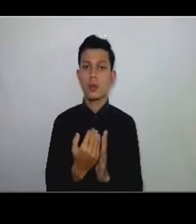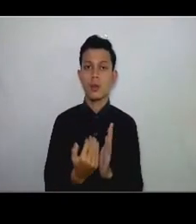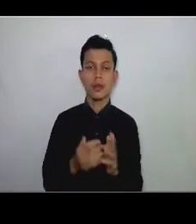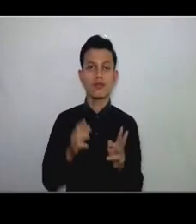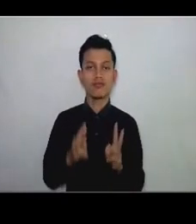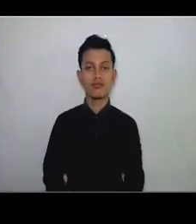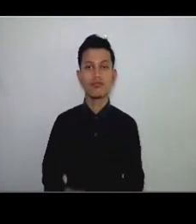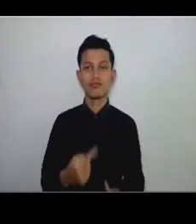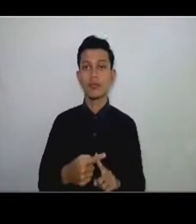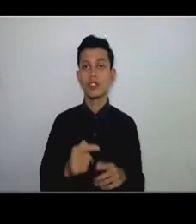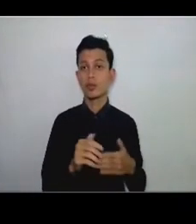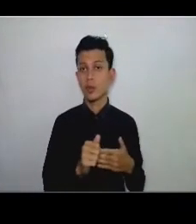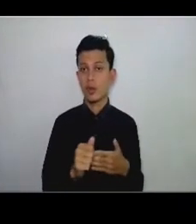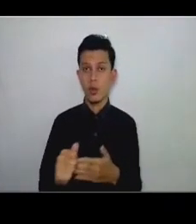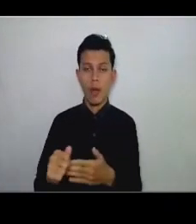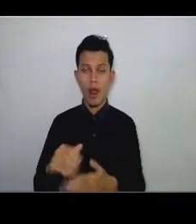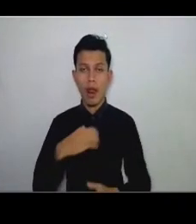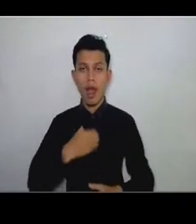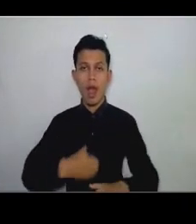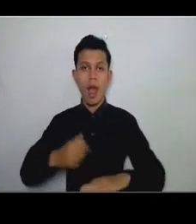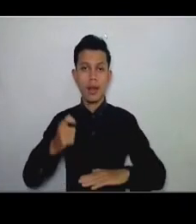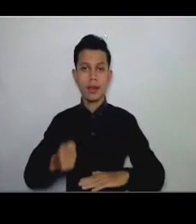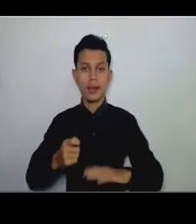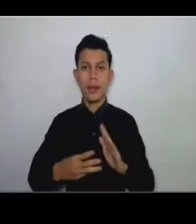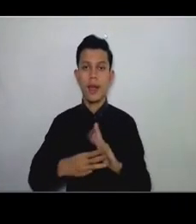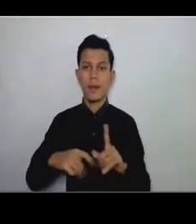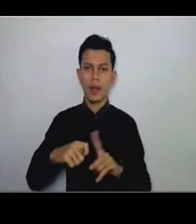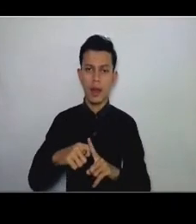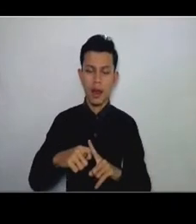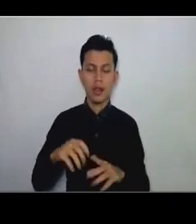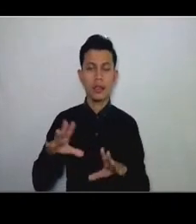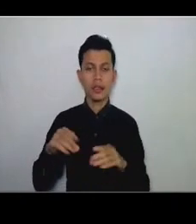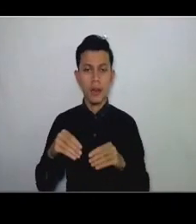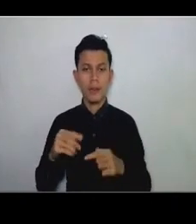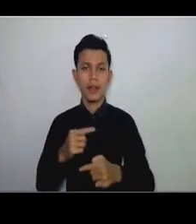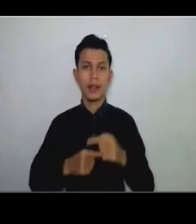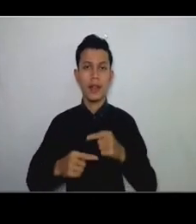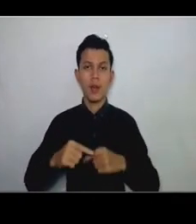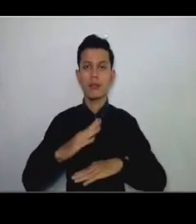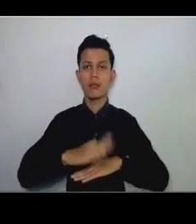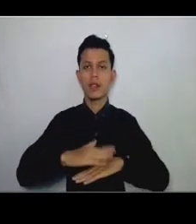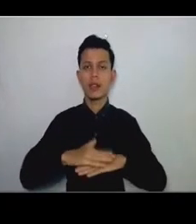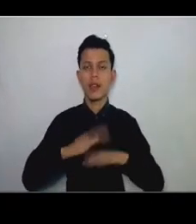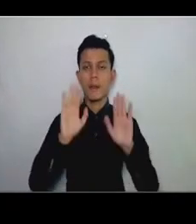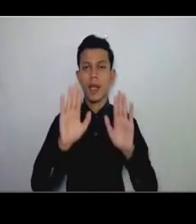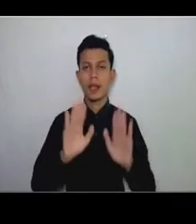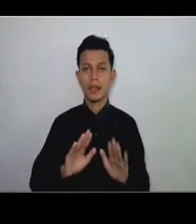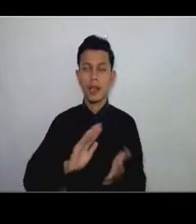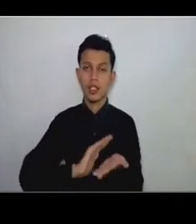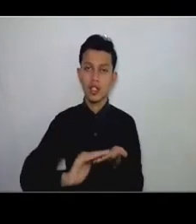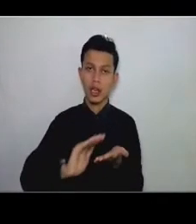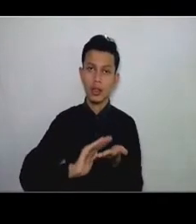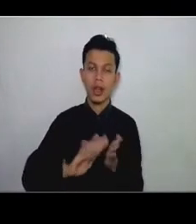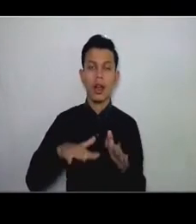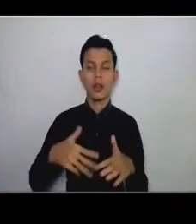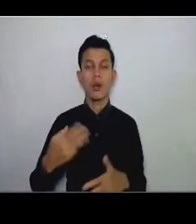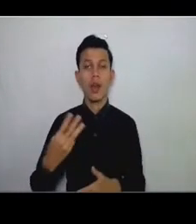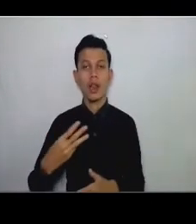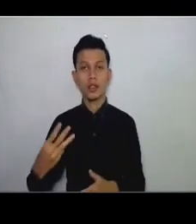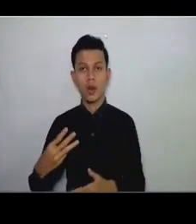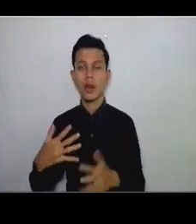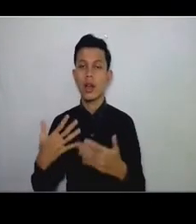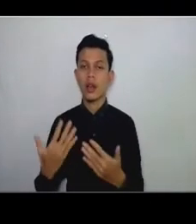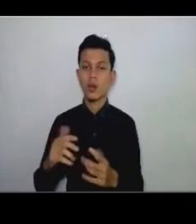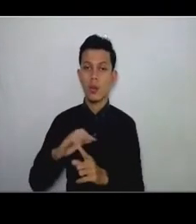pedoman perilaku hak hakim konstitusi yang diperoleh melalui pemberitaan media massa baik cetak maupun elektronik dan atau